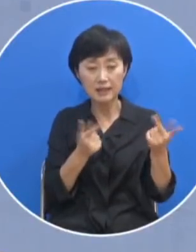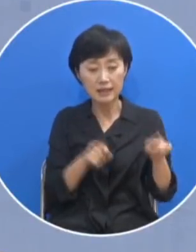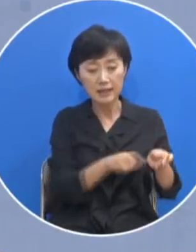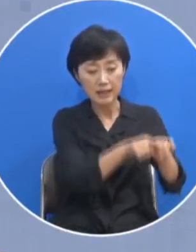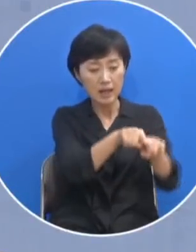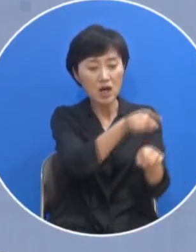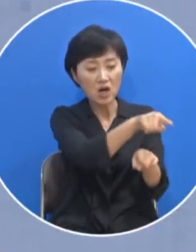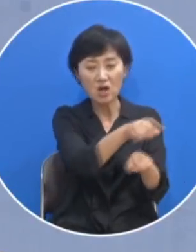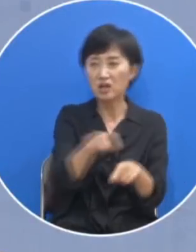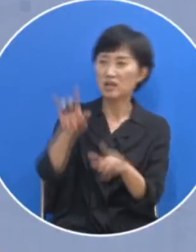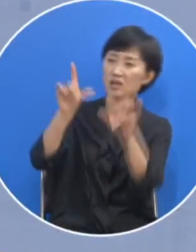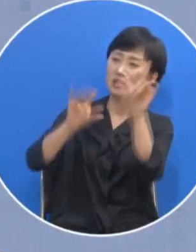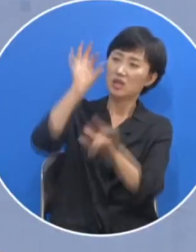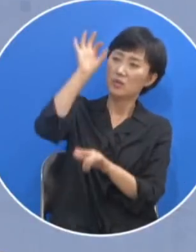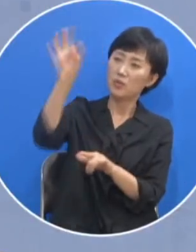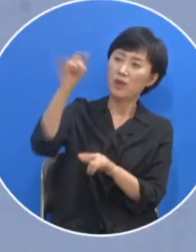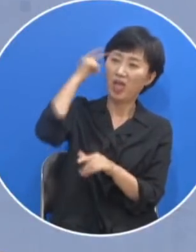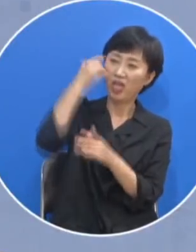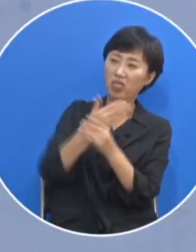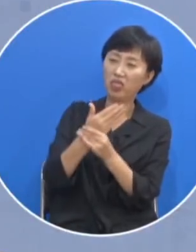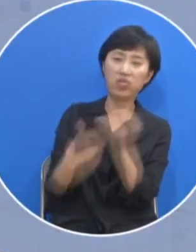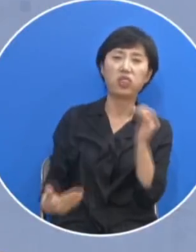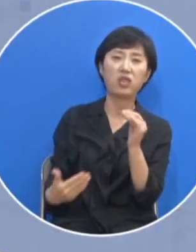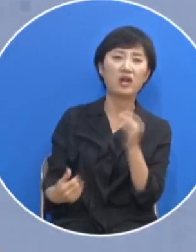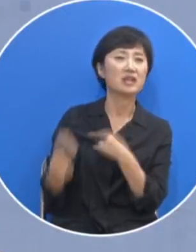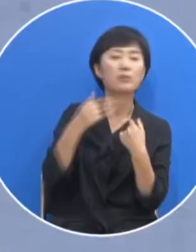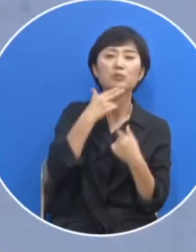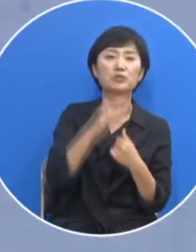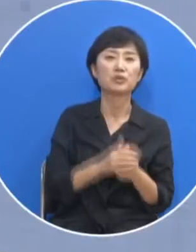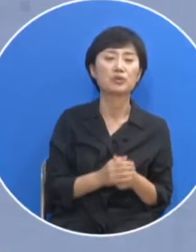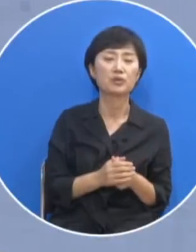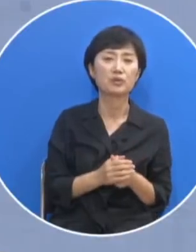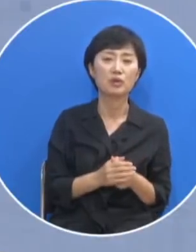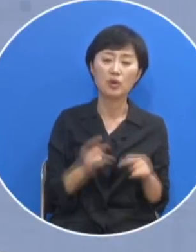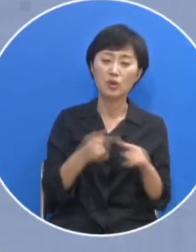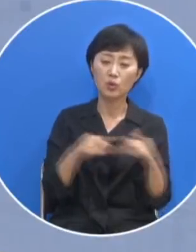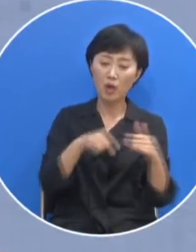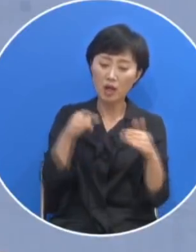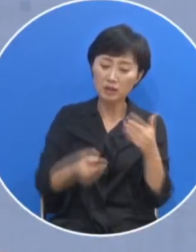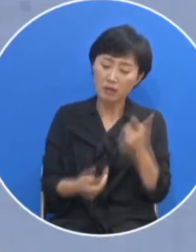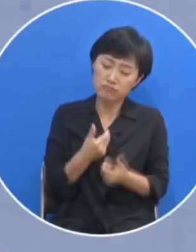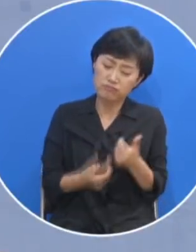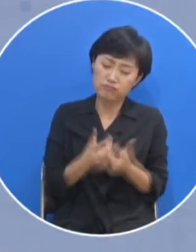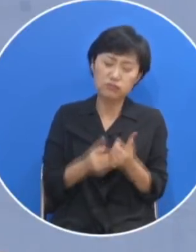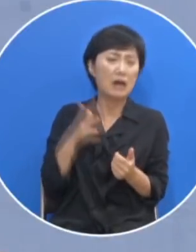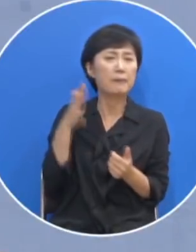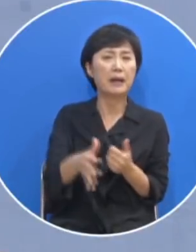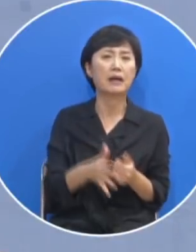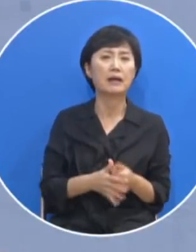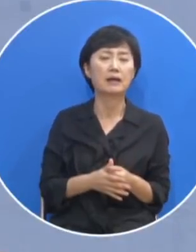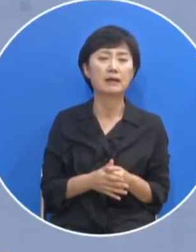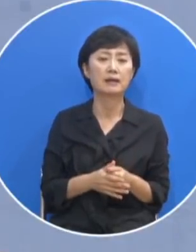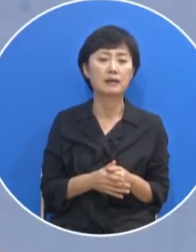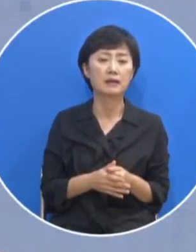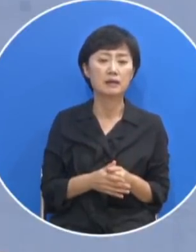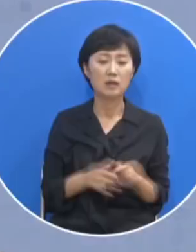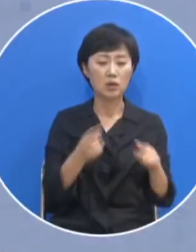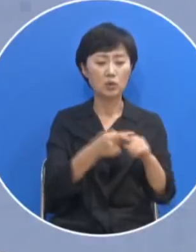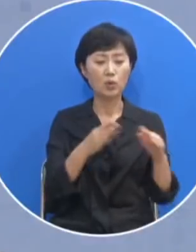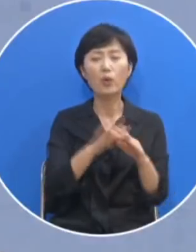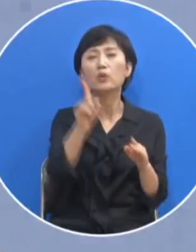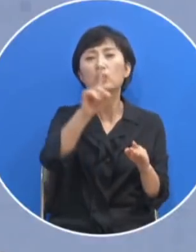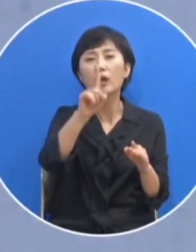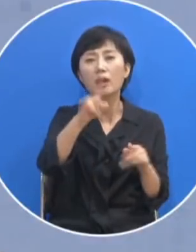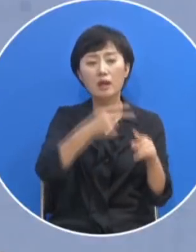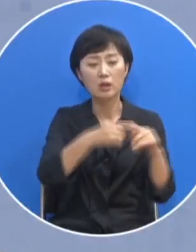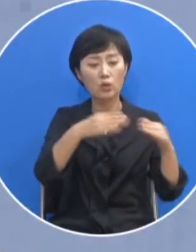our own 돼 안 이렇게 될리가 없죠 스 쿨 cool 걸 좋아했다 묻어요 안에